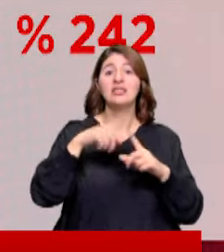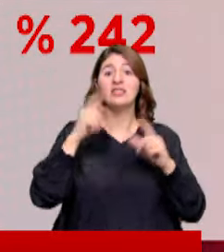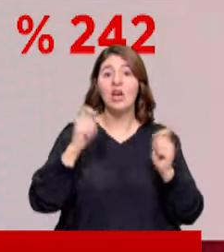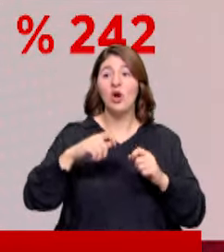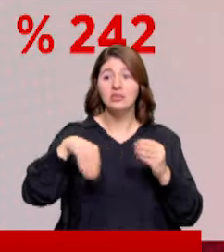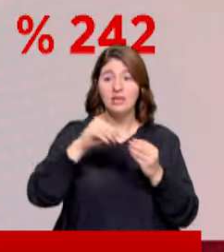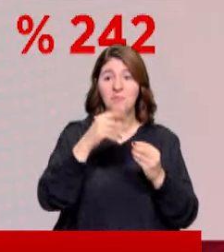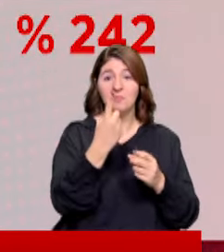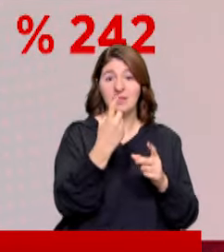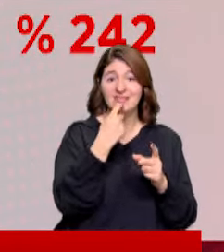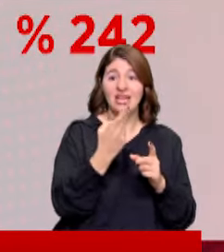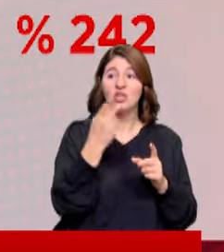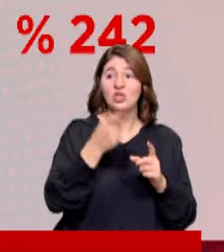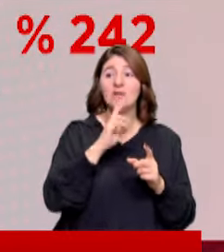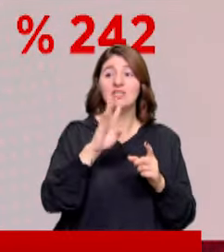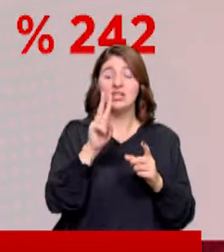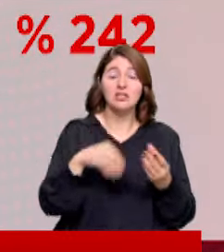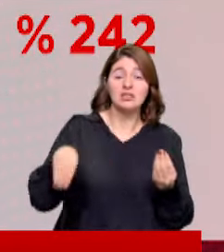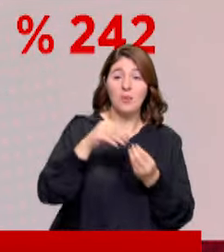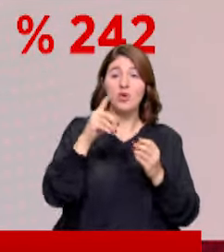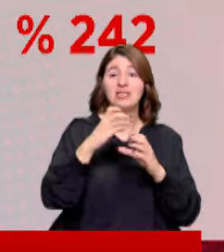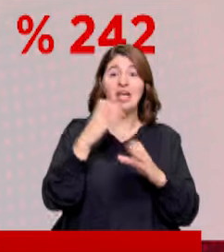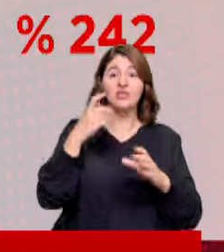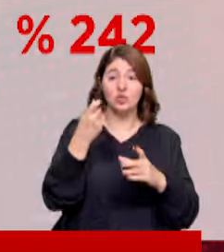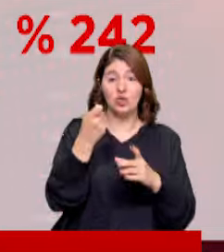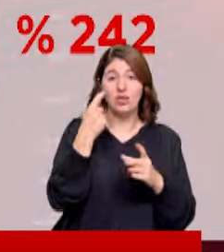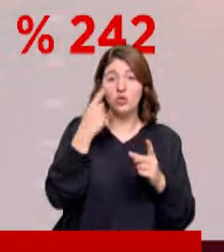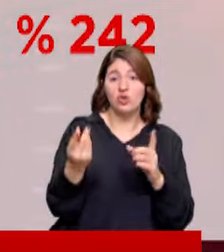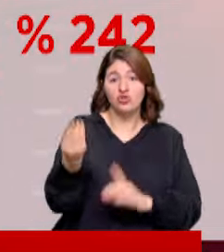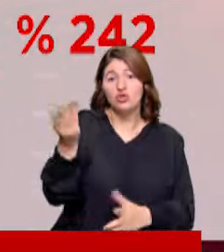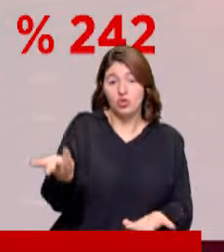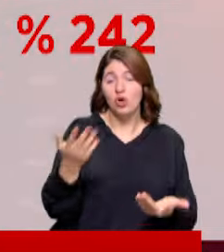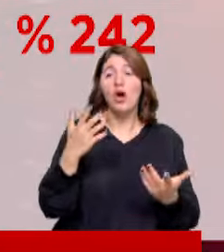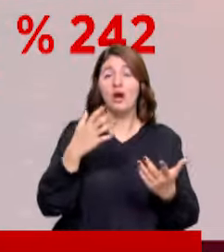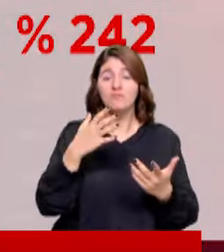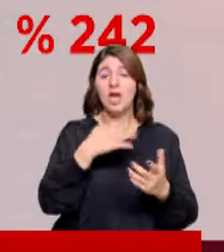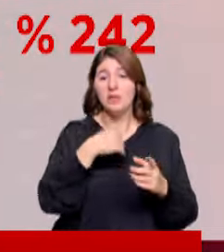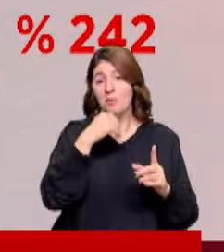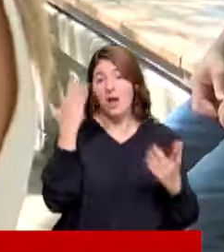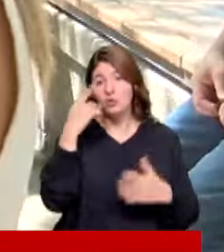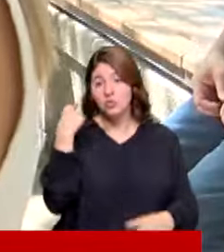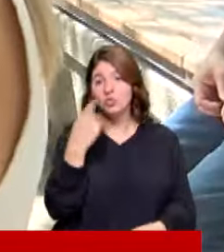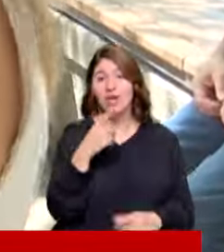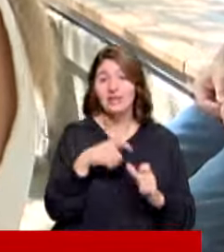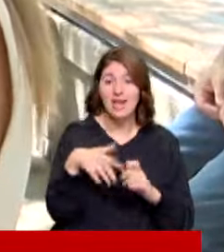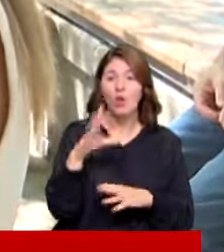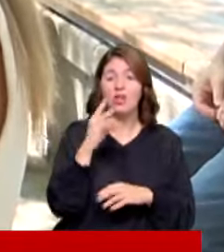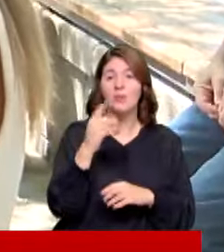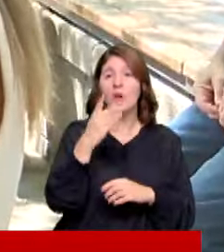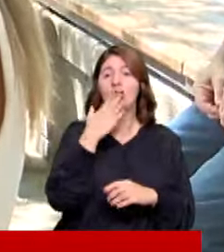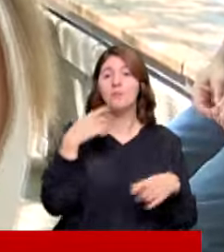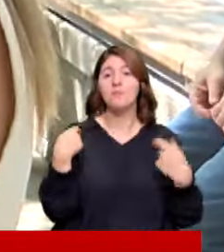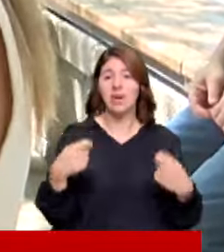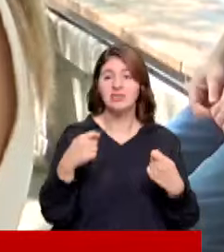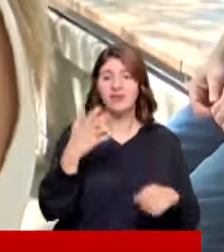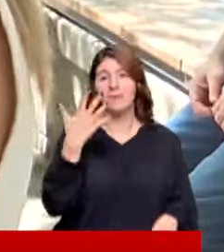yılda %242 arttı. O artışlar servis ücretlerine de yansıyor. Veliler kara kara düşünüyor. Genel olarak bir okul